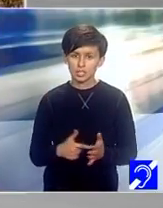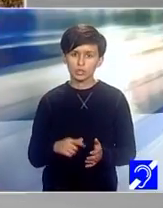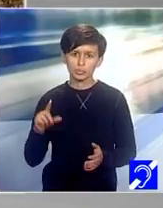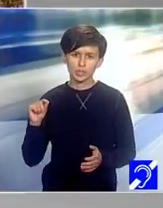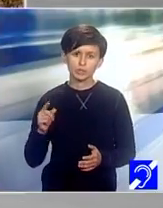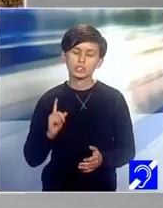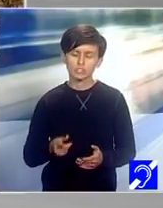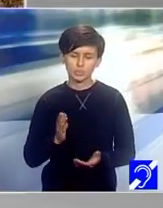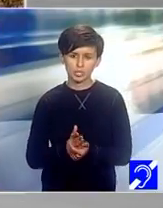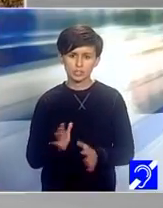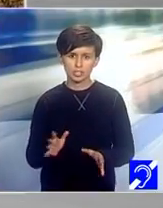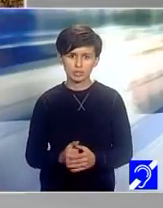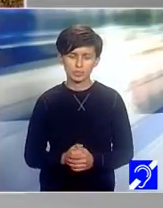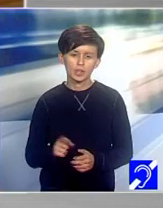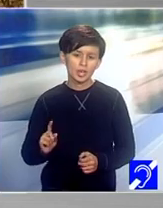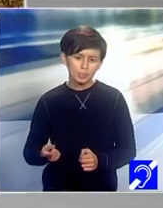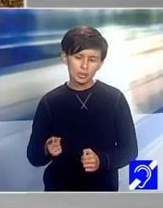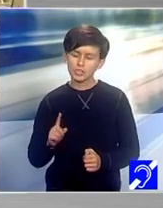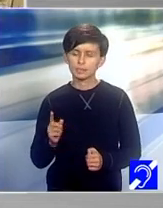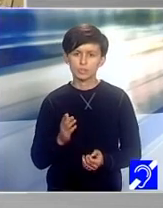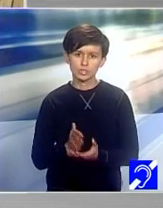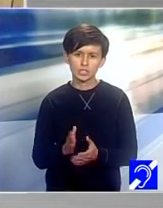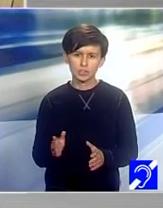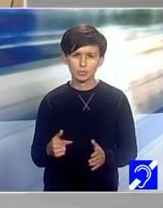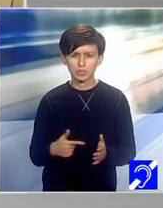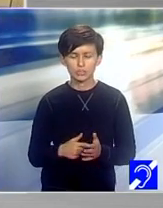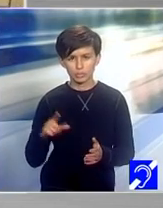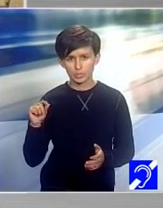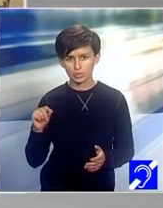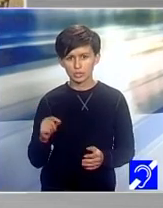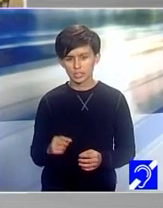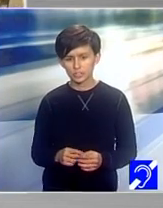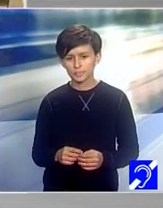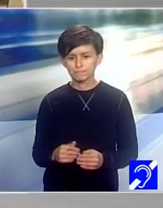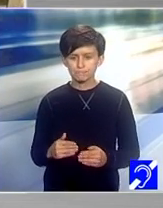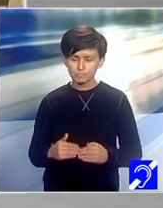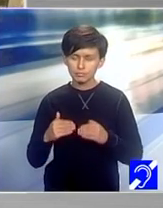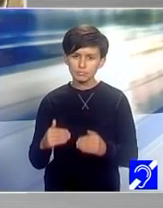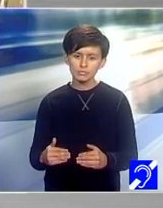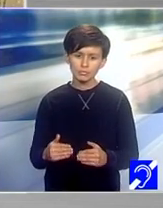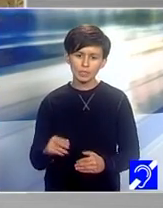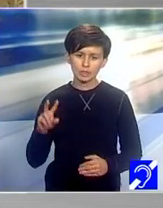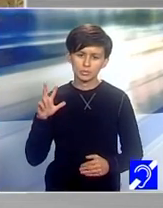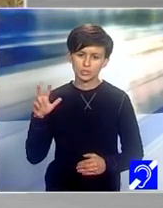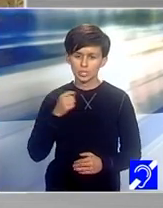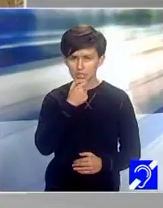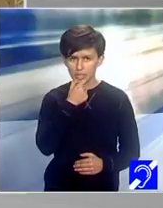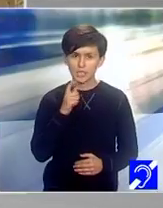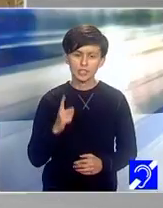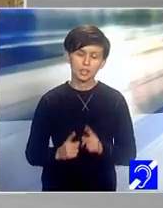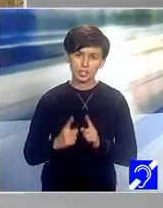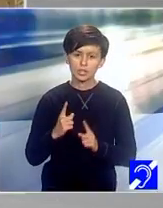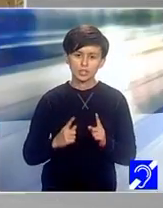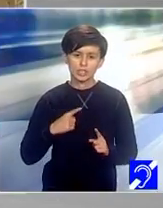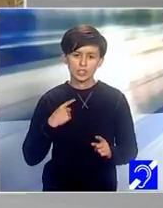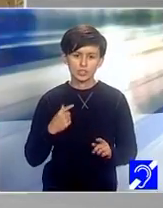acum probabil că nu o să le putem duce până în 2020 la bun sfârșit și vom întinde probabil cu 2 sau 3 ani, dar unele din ele sunt începute,